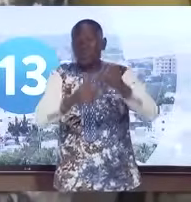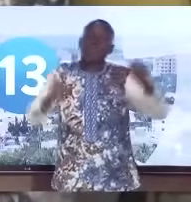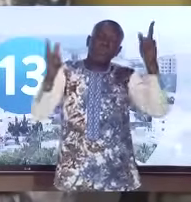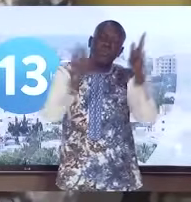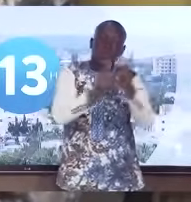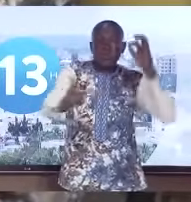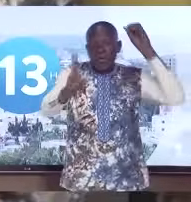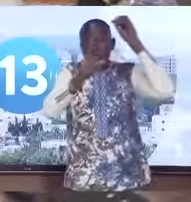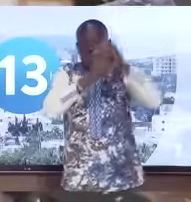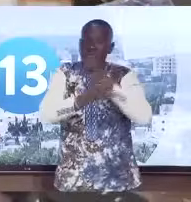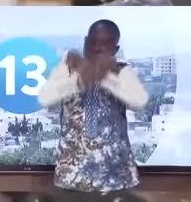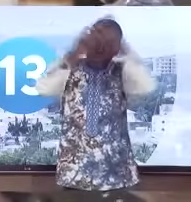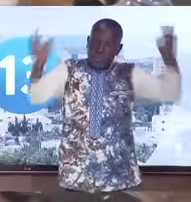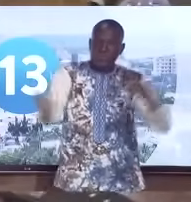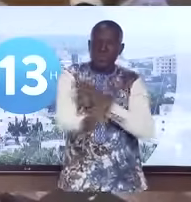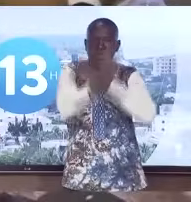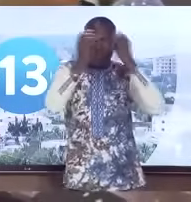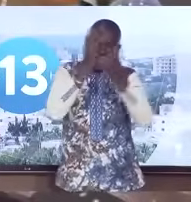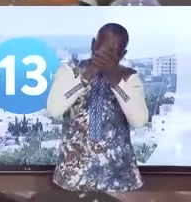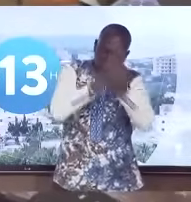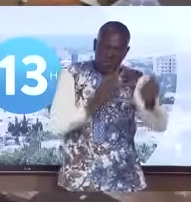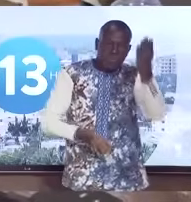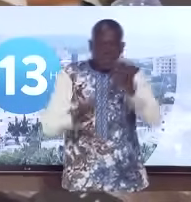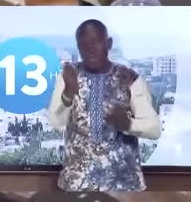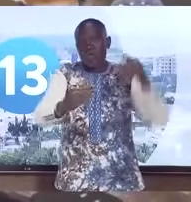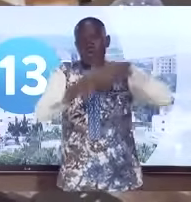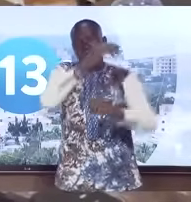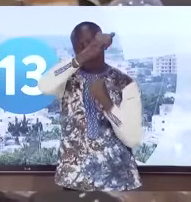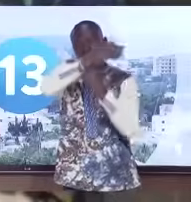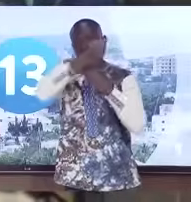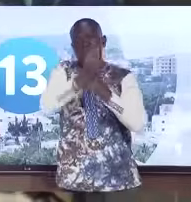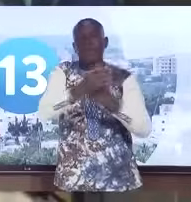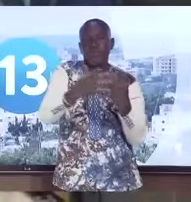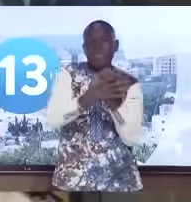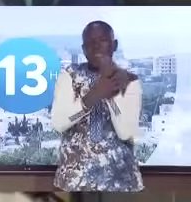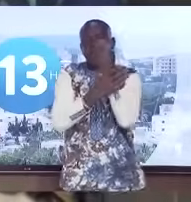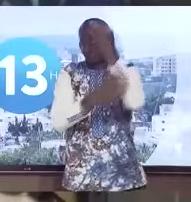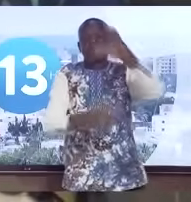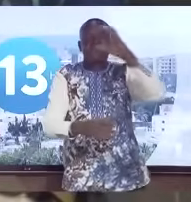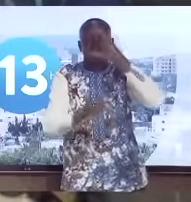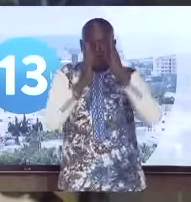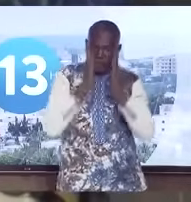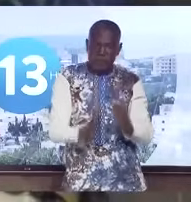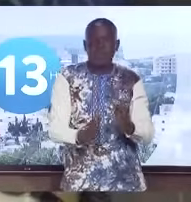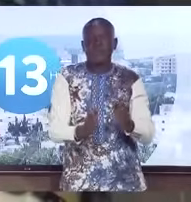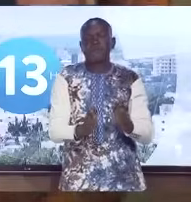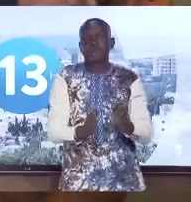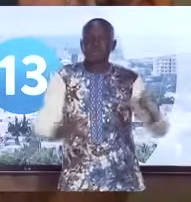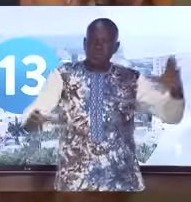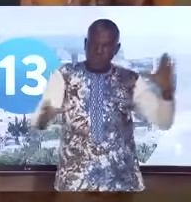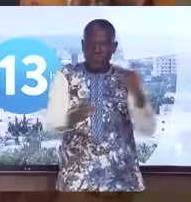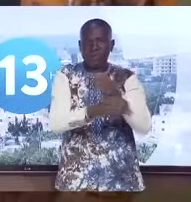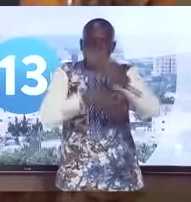la transparence, le renforcement de la qualité des services, la protection et la promotion de l'intérêt des consommateurs. Nous prenons toutes